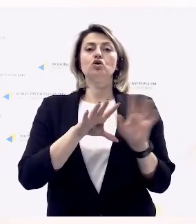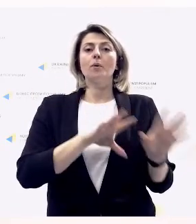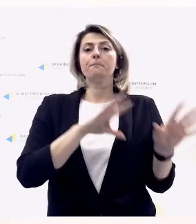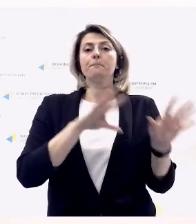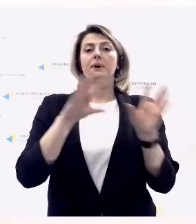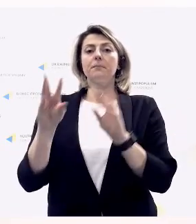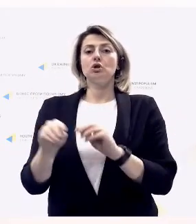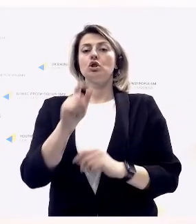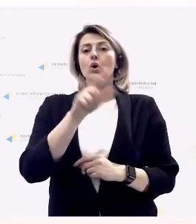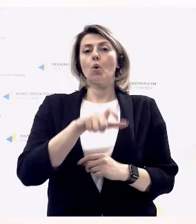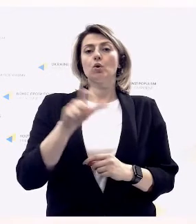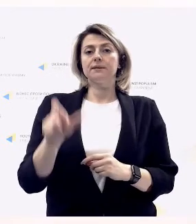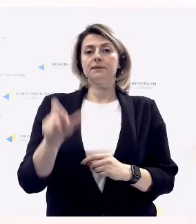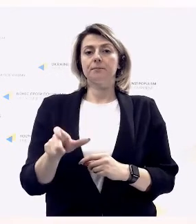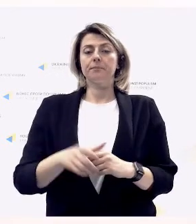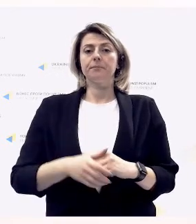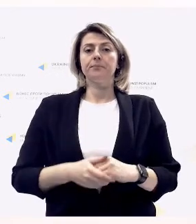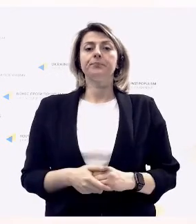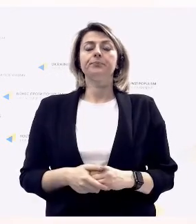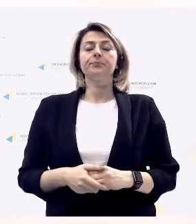внутрішньопереміщених осіб,